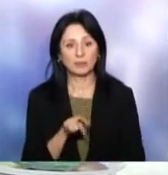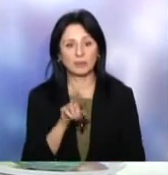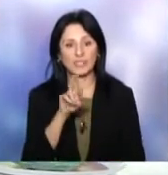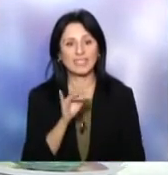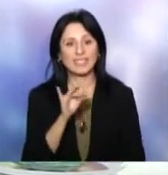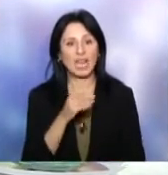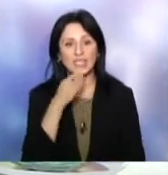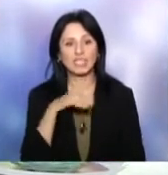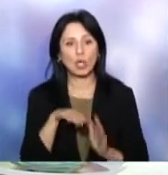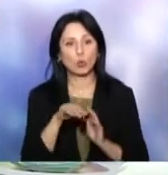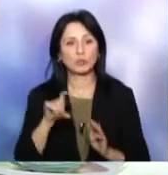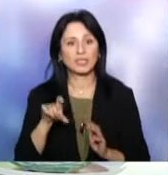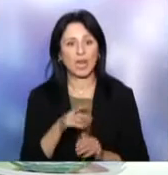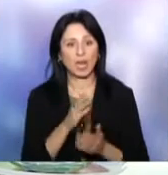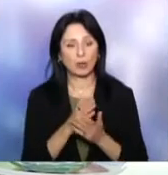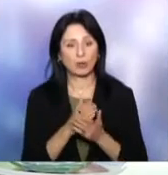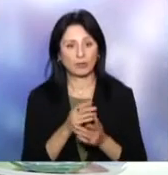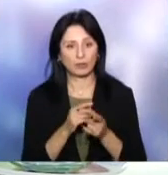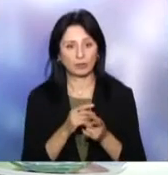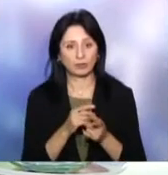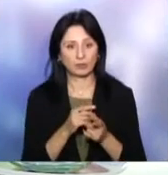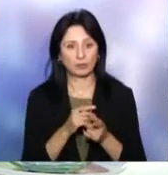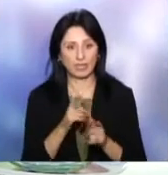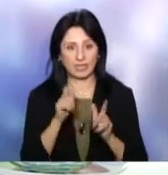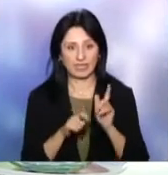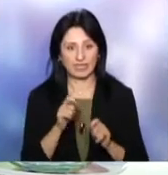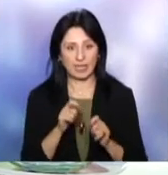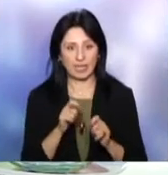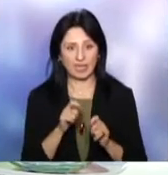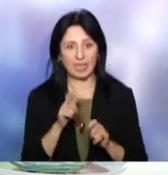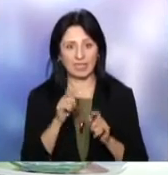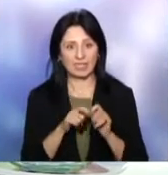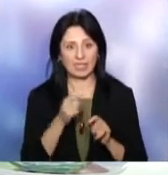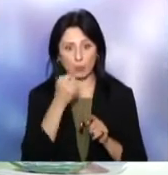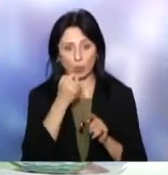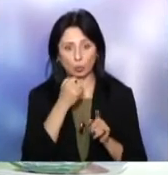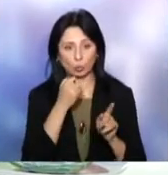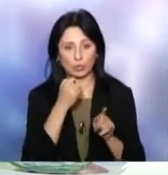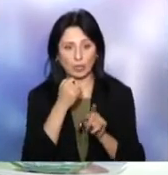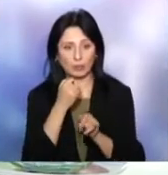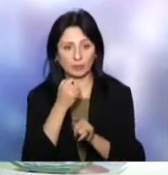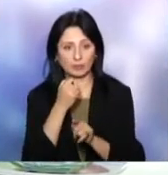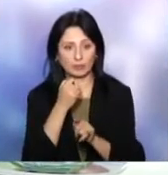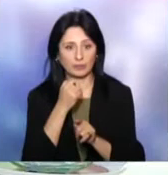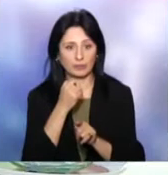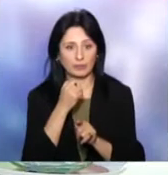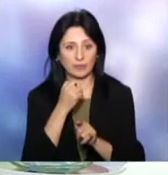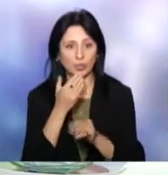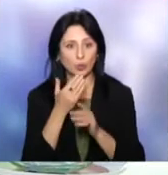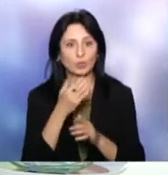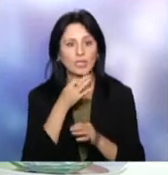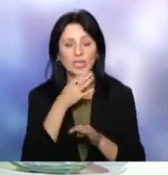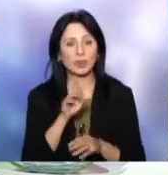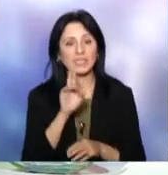ცილის საუკეთესო წყარო არის ეტალონური ცილა არის ზრდზე და ძის პროდუქტები ითვლება საუკეთესო წყაროდ, თუმცა